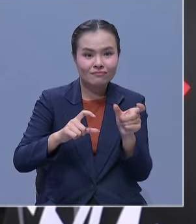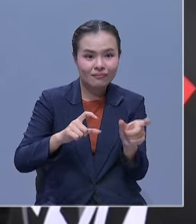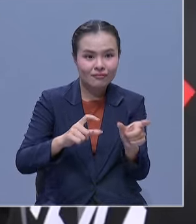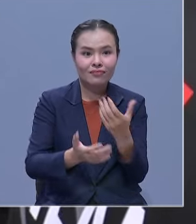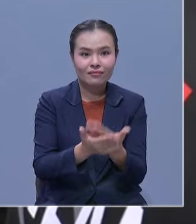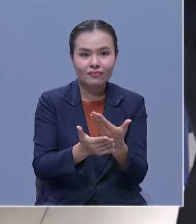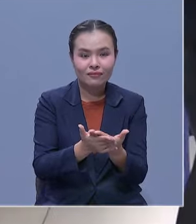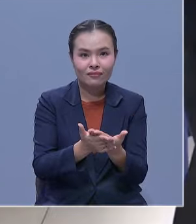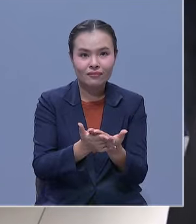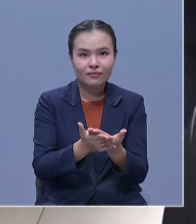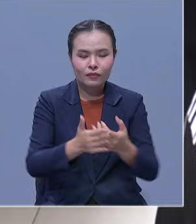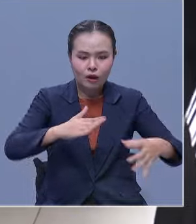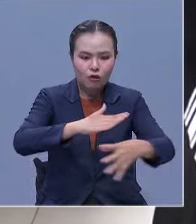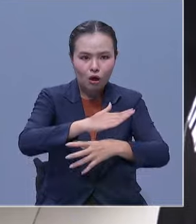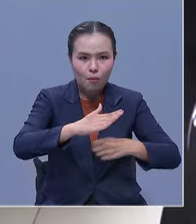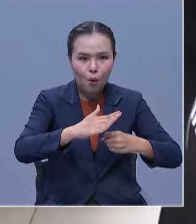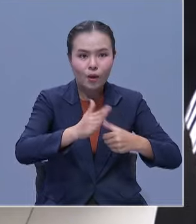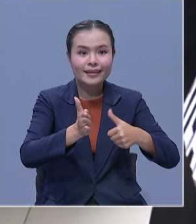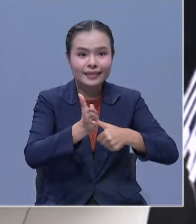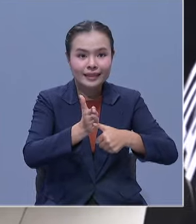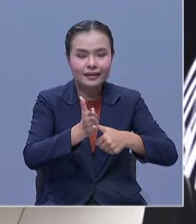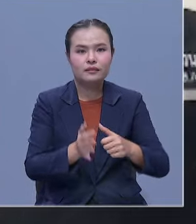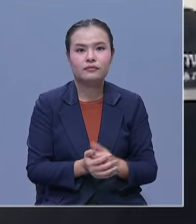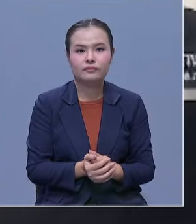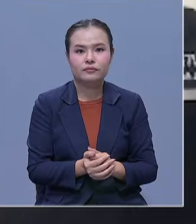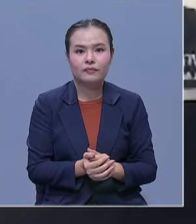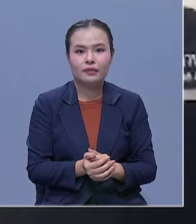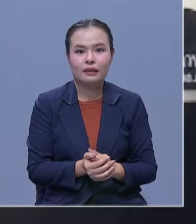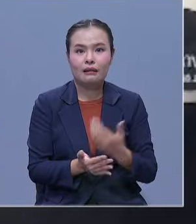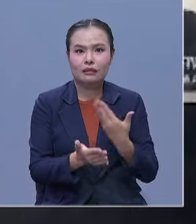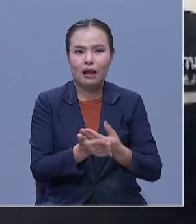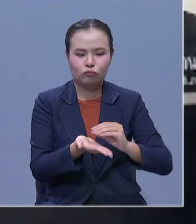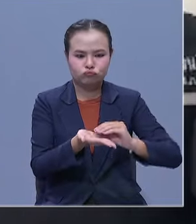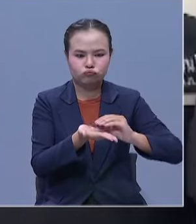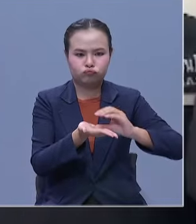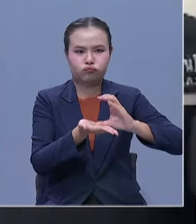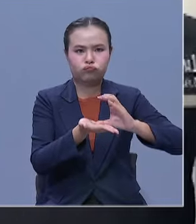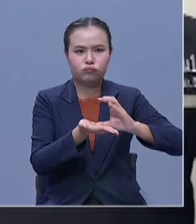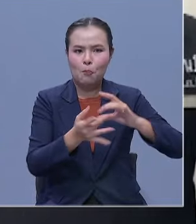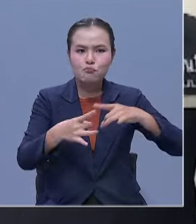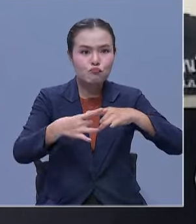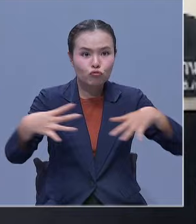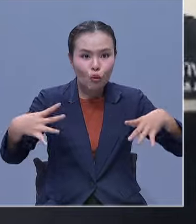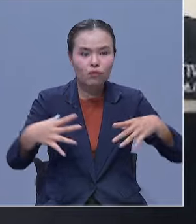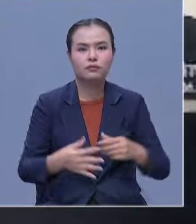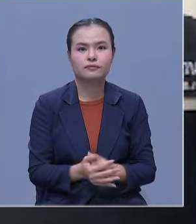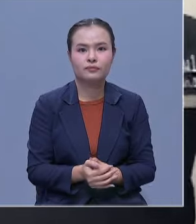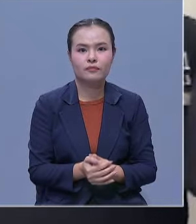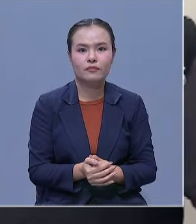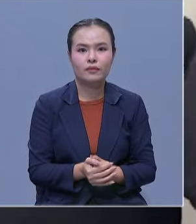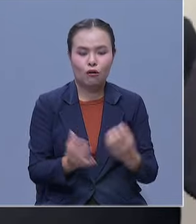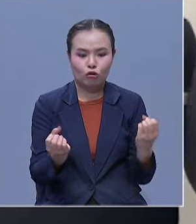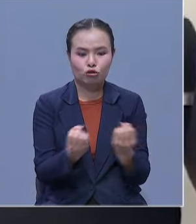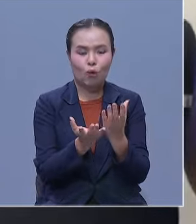ไปขโมยกดเงินของตนเองที่ชำระหนี้คืนบริษัททำให้ยอดหนี้คงเหลือไม่ตรงตามความเป็นจริงนะครับโดยมีผู้เสียหาย